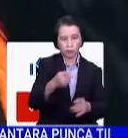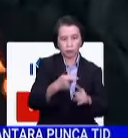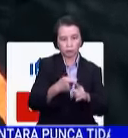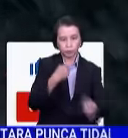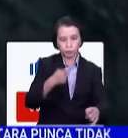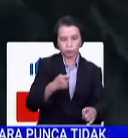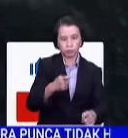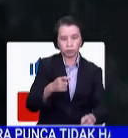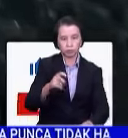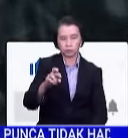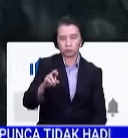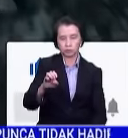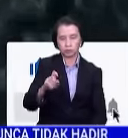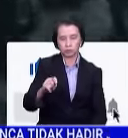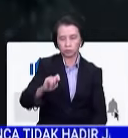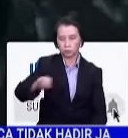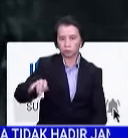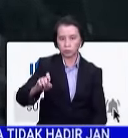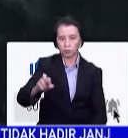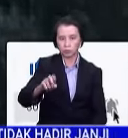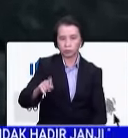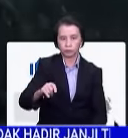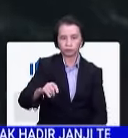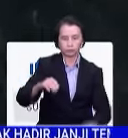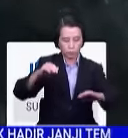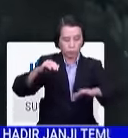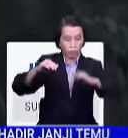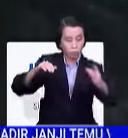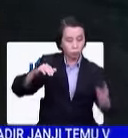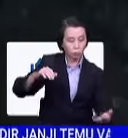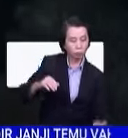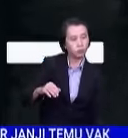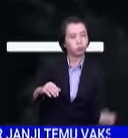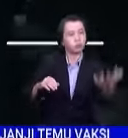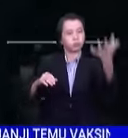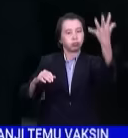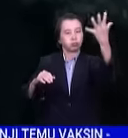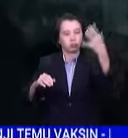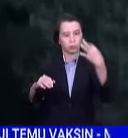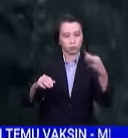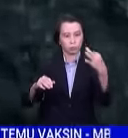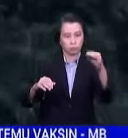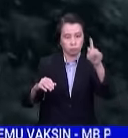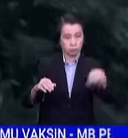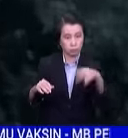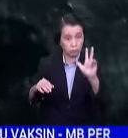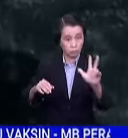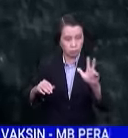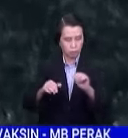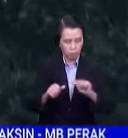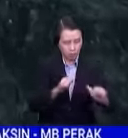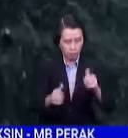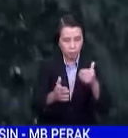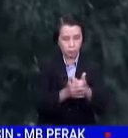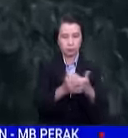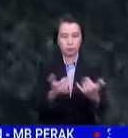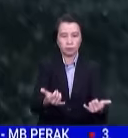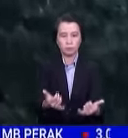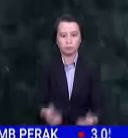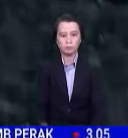ibu kota Reykjavik. Gunung ini yang mula memuntahkan lahar 19 Mac lalu masih aktif sehingga hari ini.